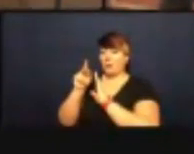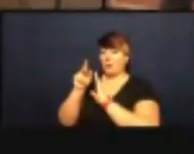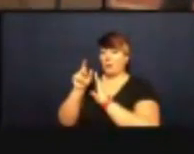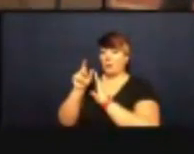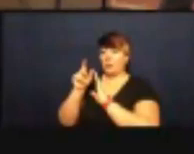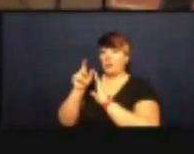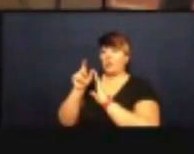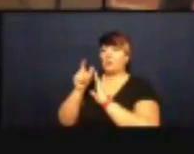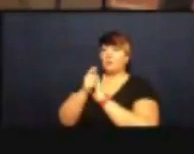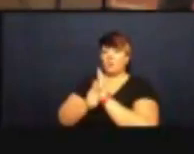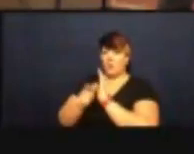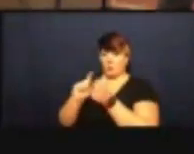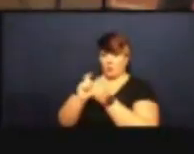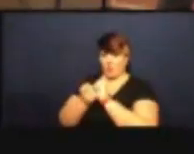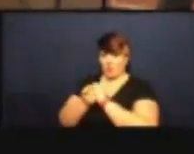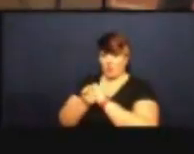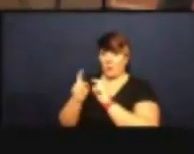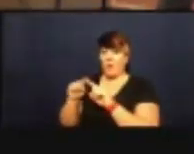Je,